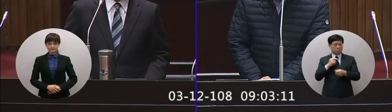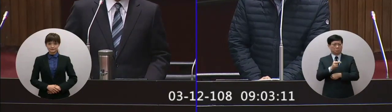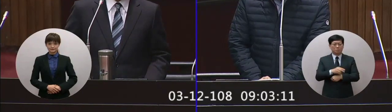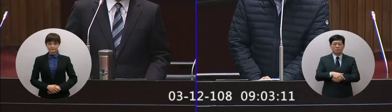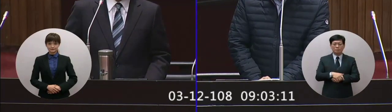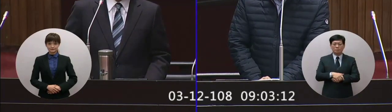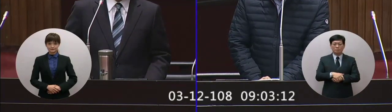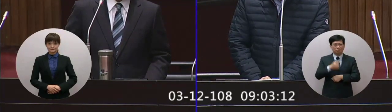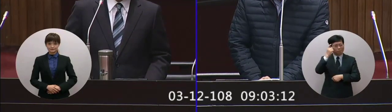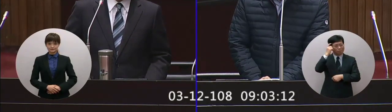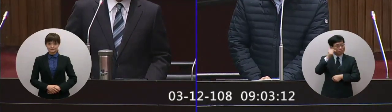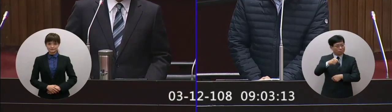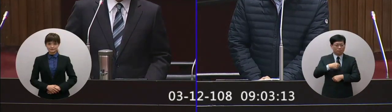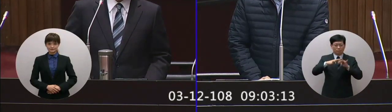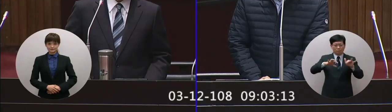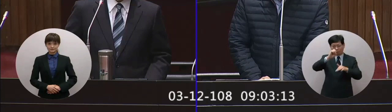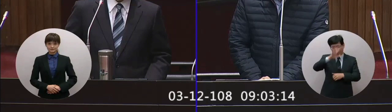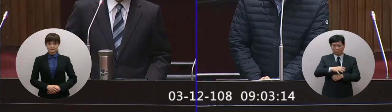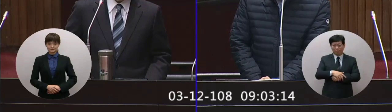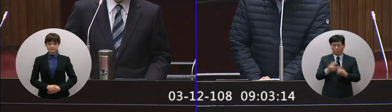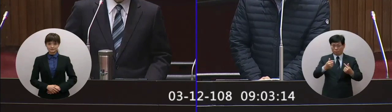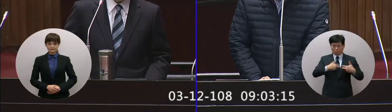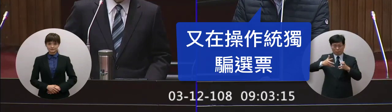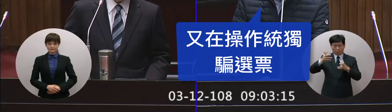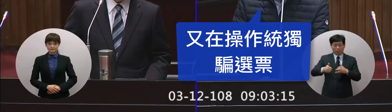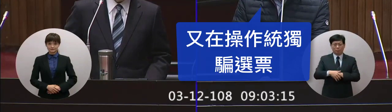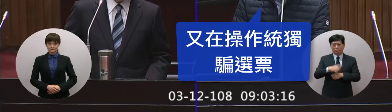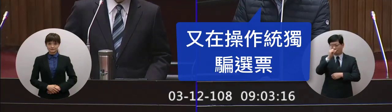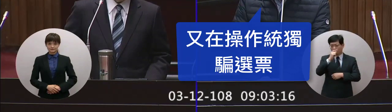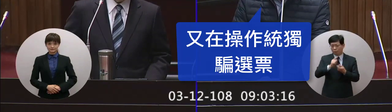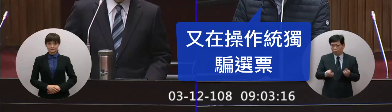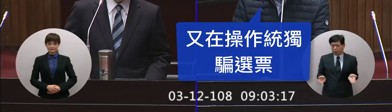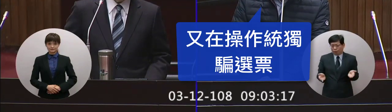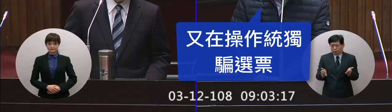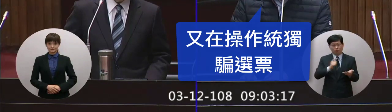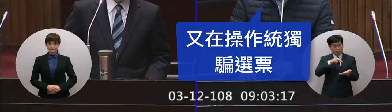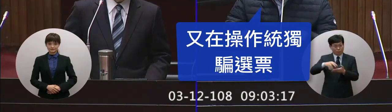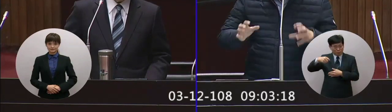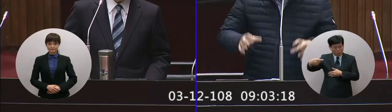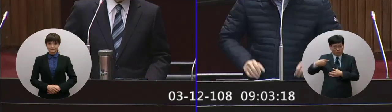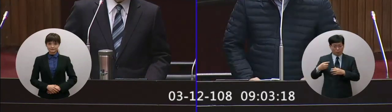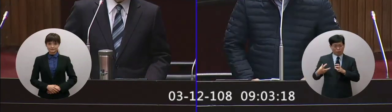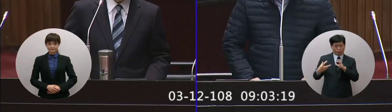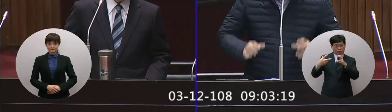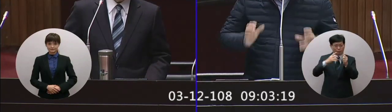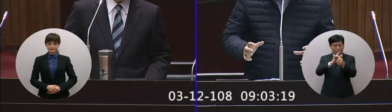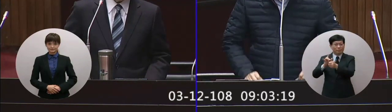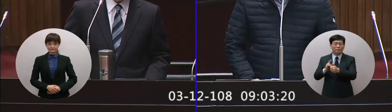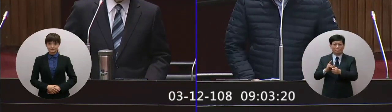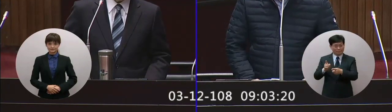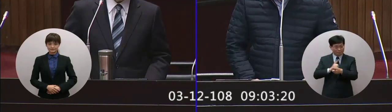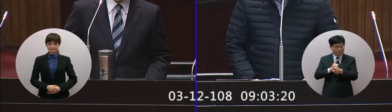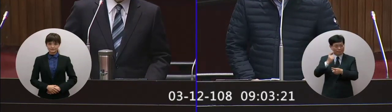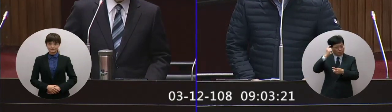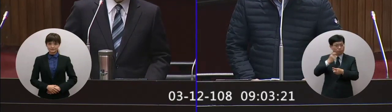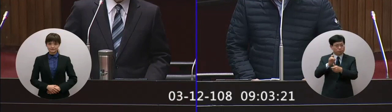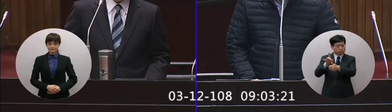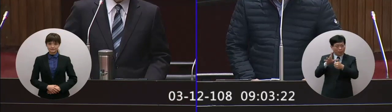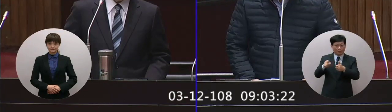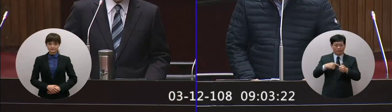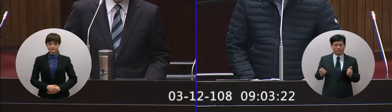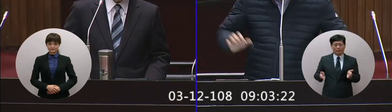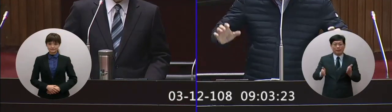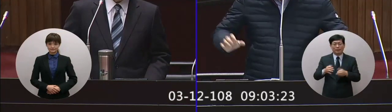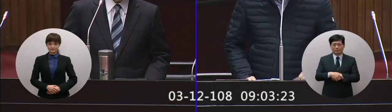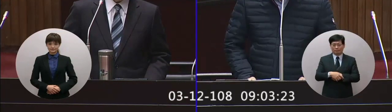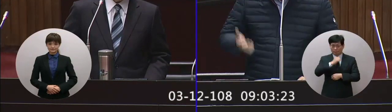人认为说，执政党，尤其是蔡总统又在操作统独被选票，尤其他想借由操作